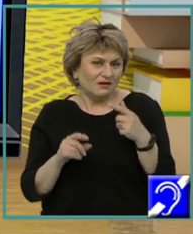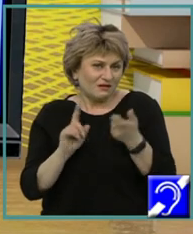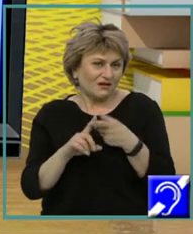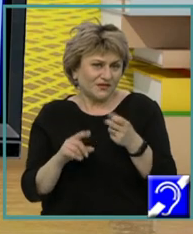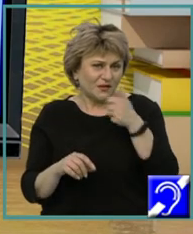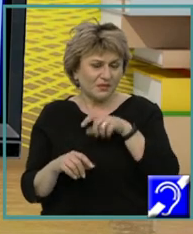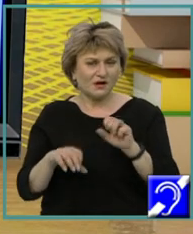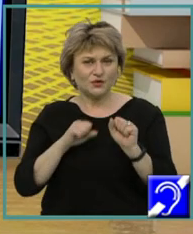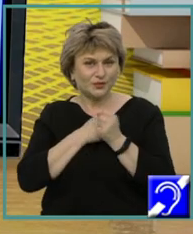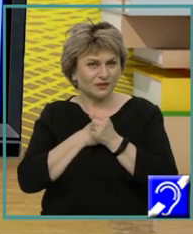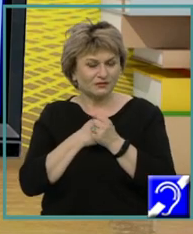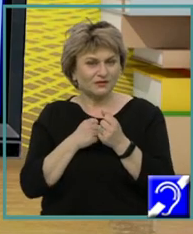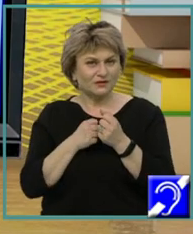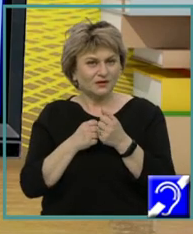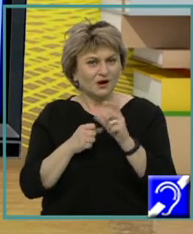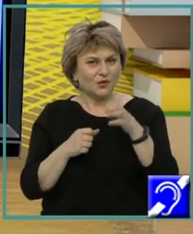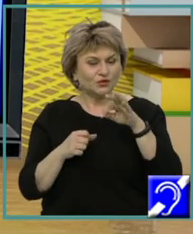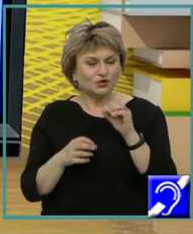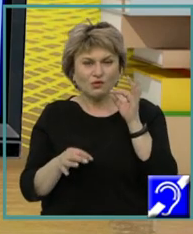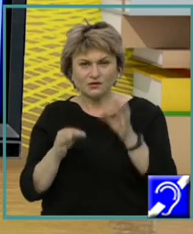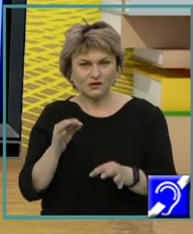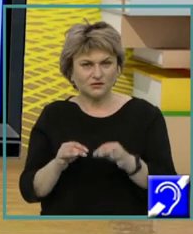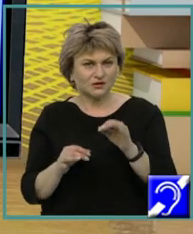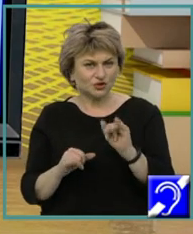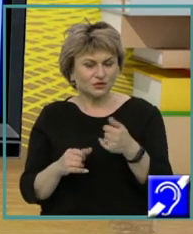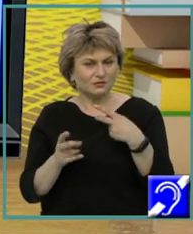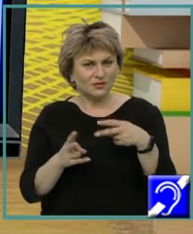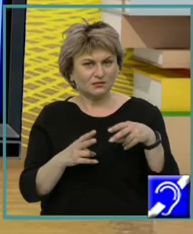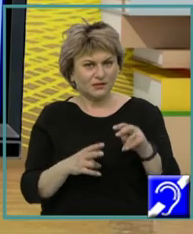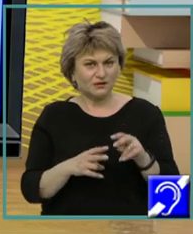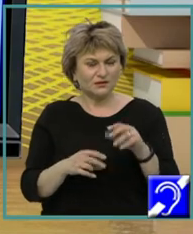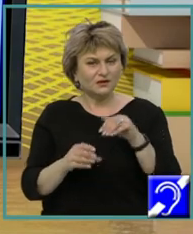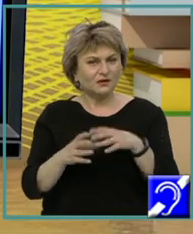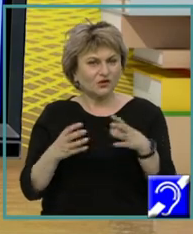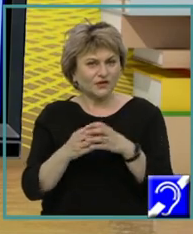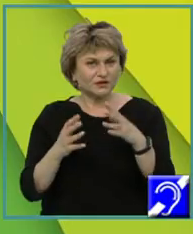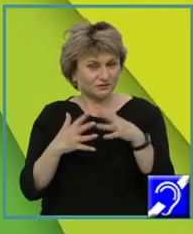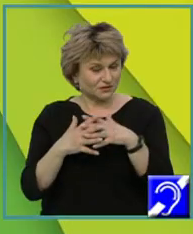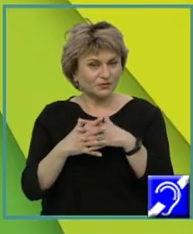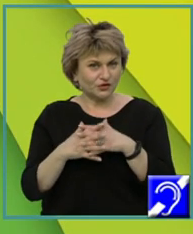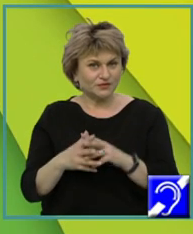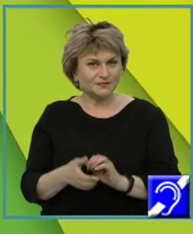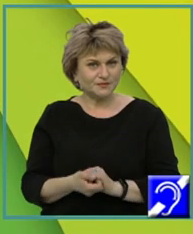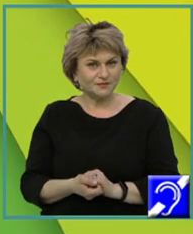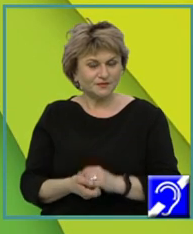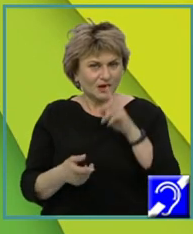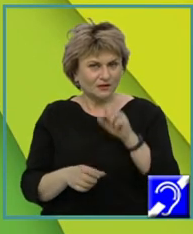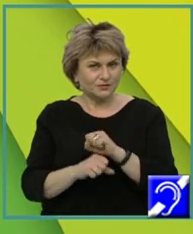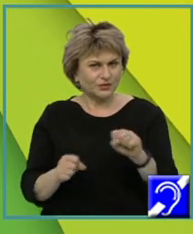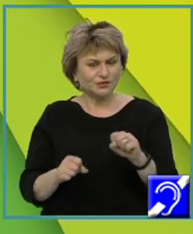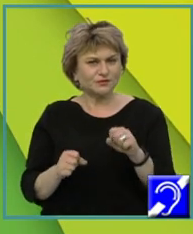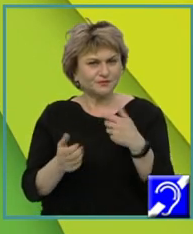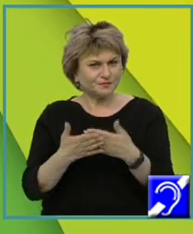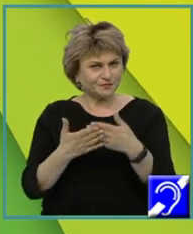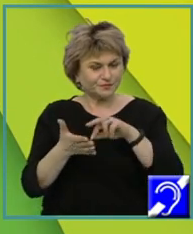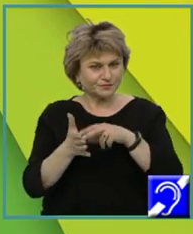iubită Iată cum se auto Analizează și mai departe în contextul războiului exploziile se succes